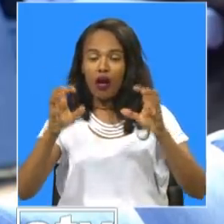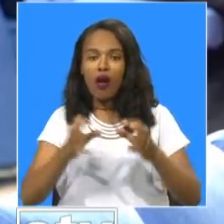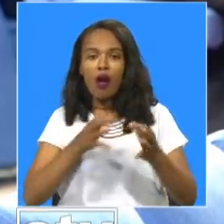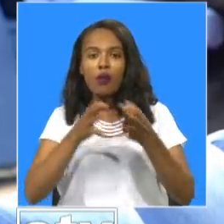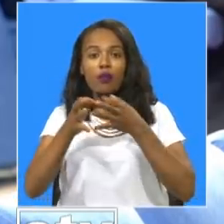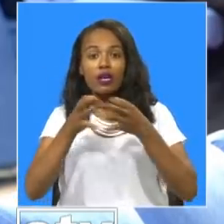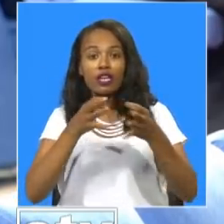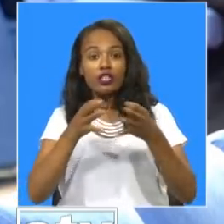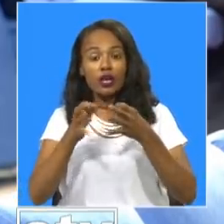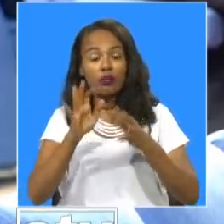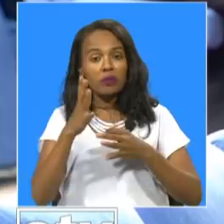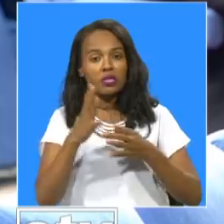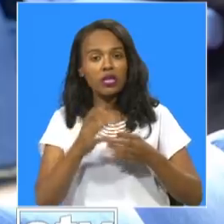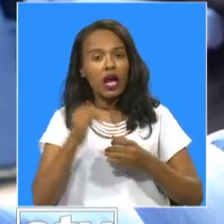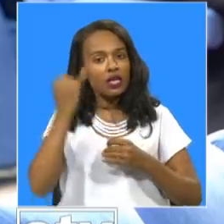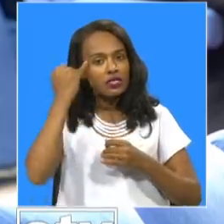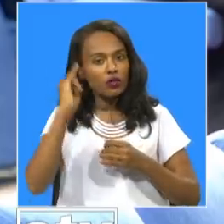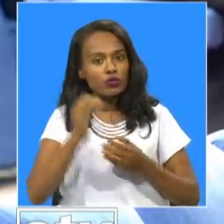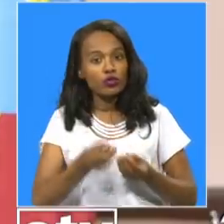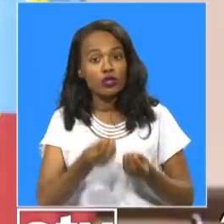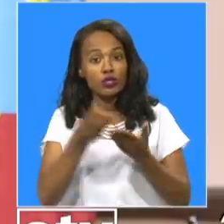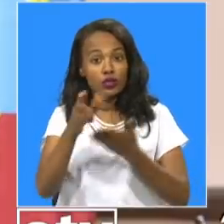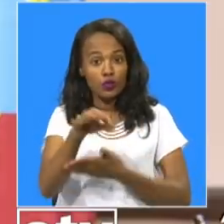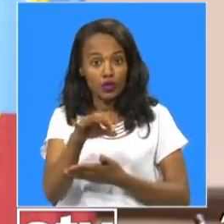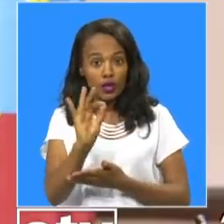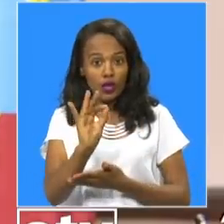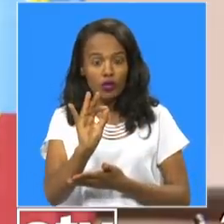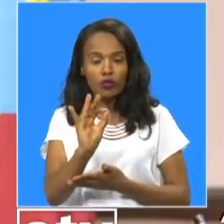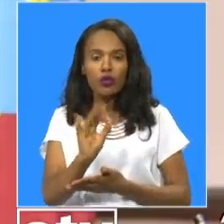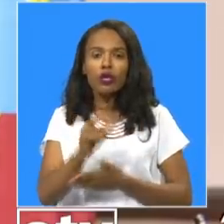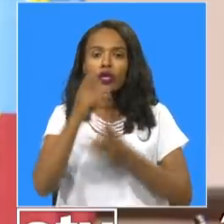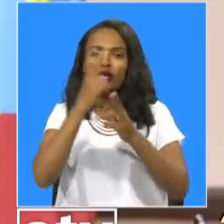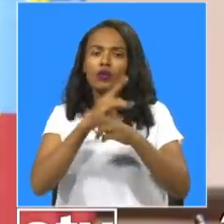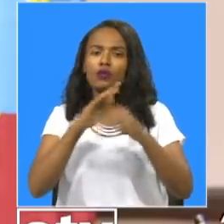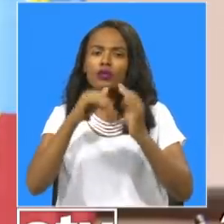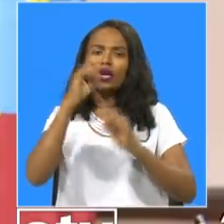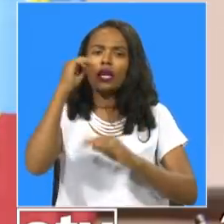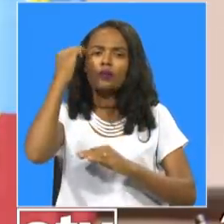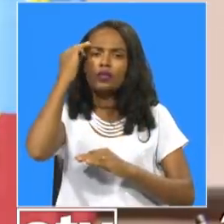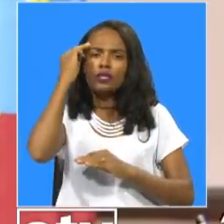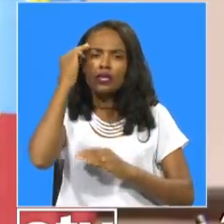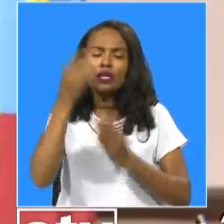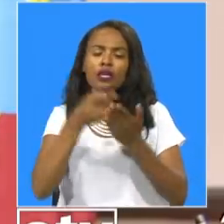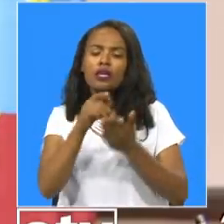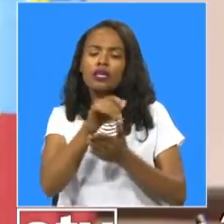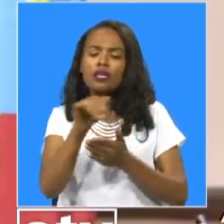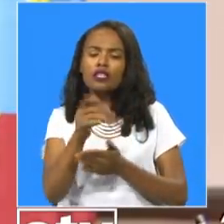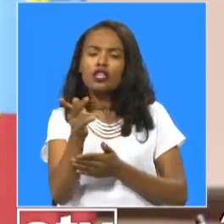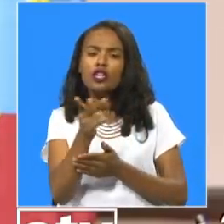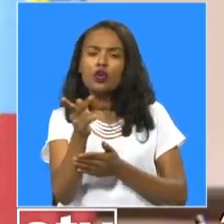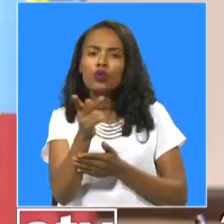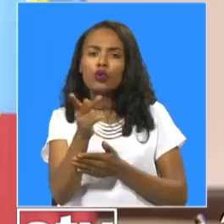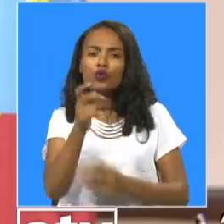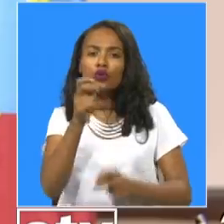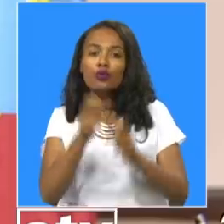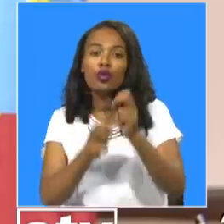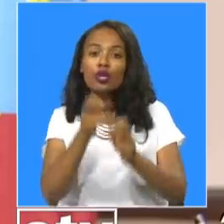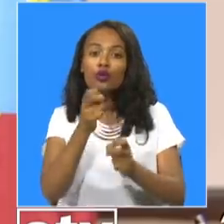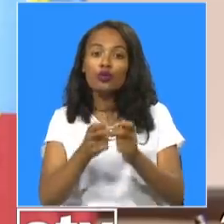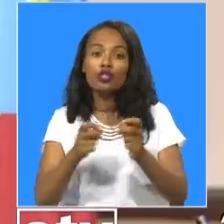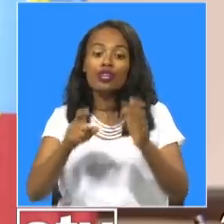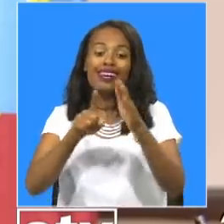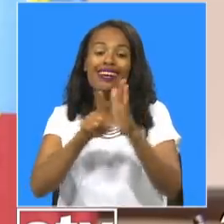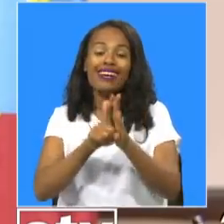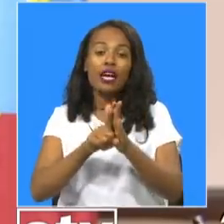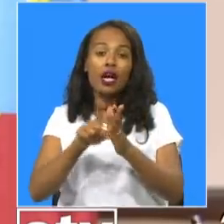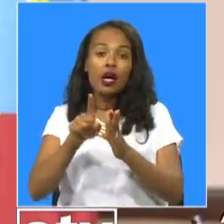መግለጫ የሚመስል አስተያየቶችን እየሰጡ ይገኛሉ። በመሆኑም ክቡር ጠቅላይ ሚኒስትር እነኚህን የሁለቱንም ወገኖች ይህገ